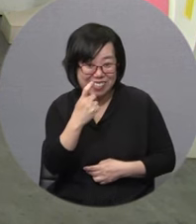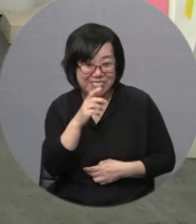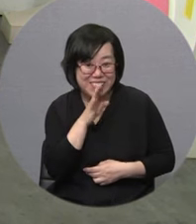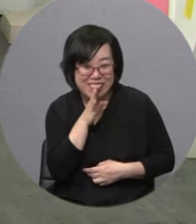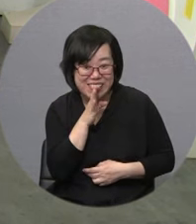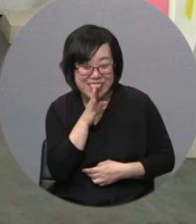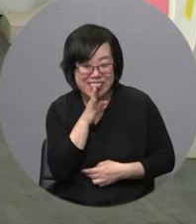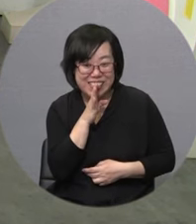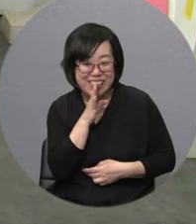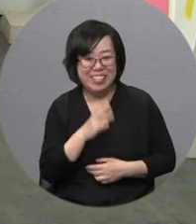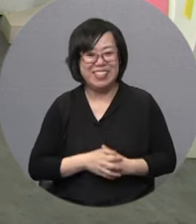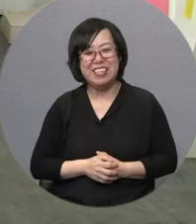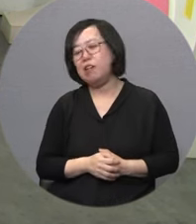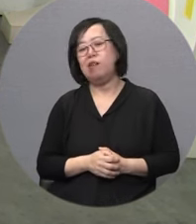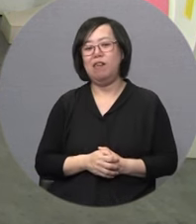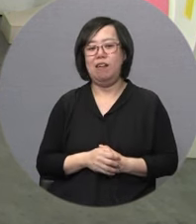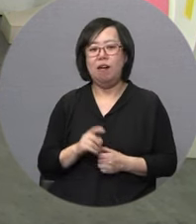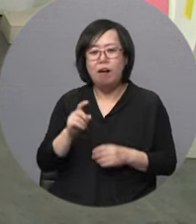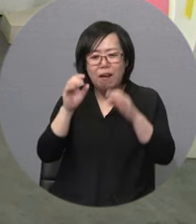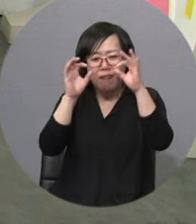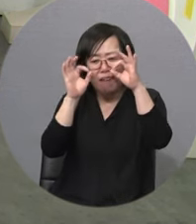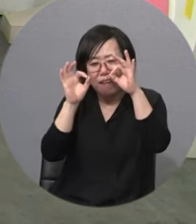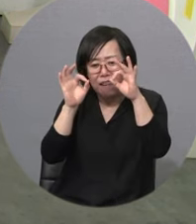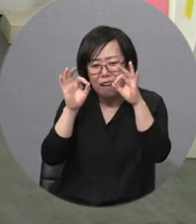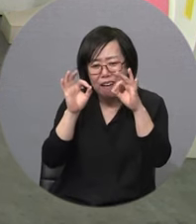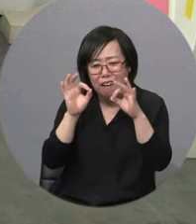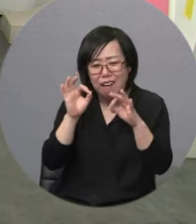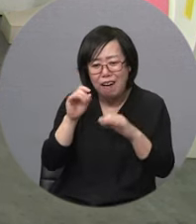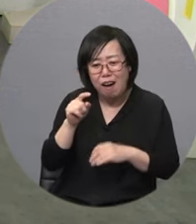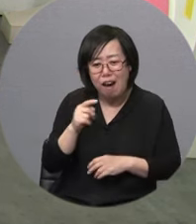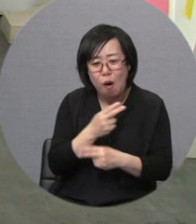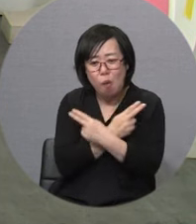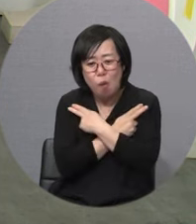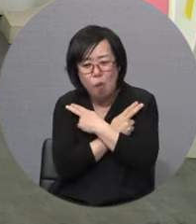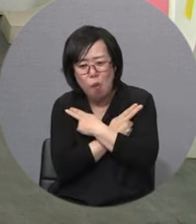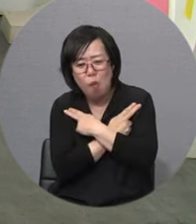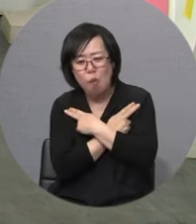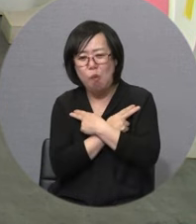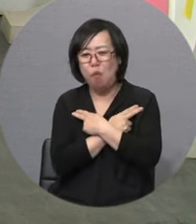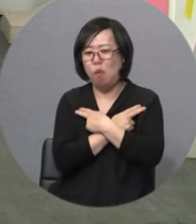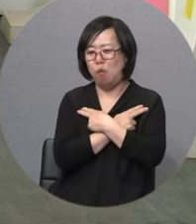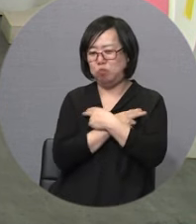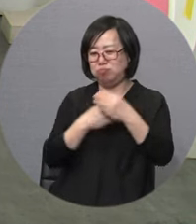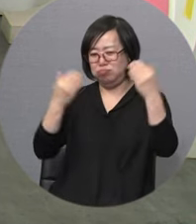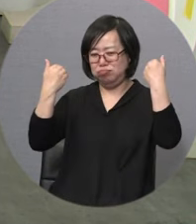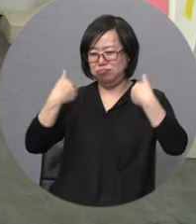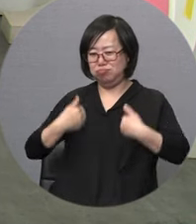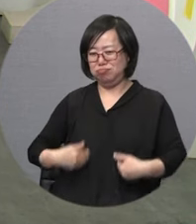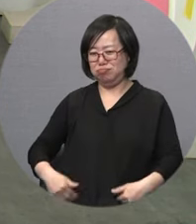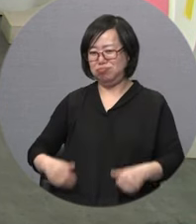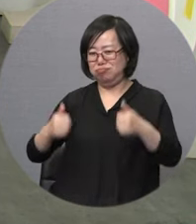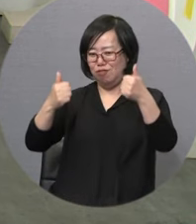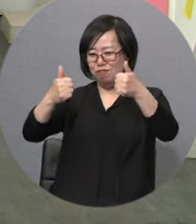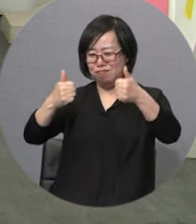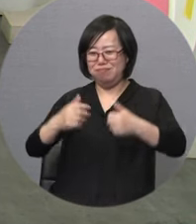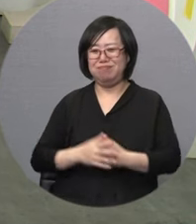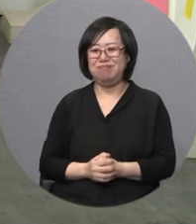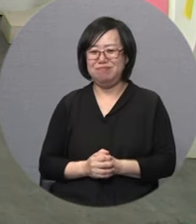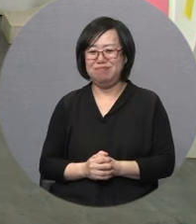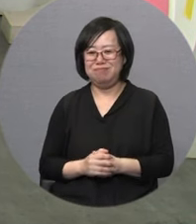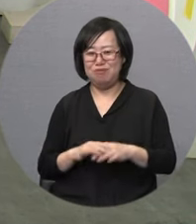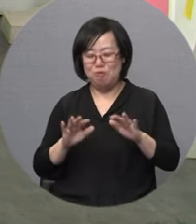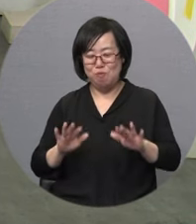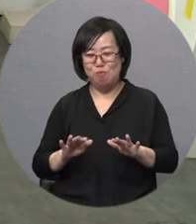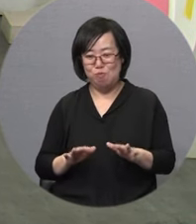아니 나 또 모를 수도 무슨 옷을 입어도 스타일이 좋으니까 어울리지만 오늘의 이 옷은 더